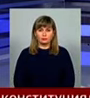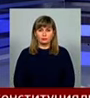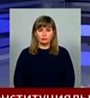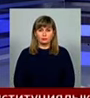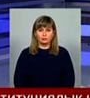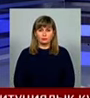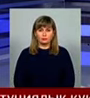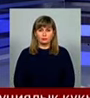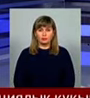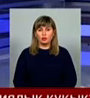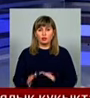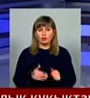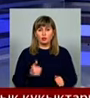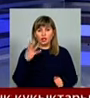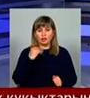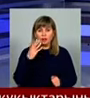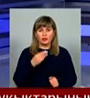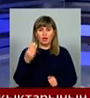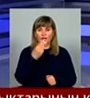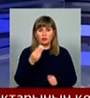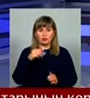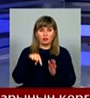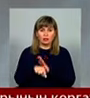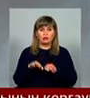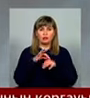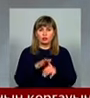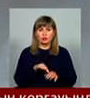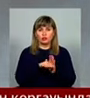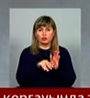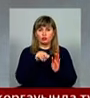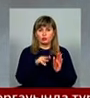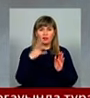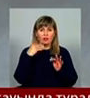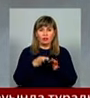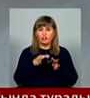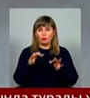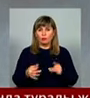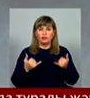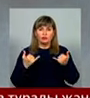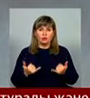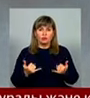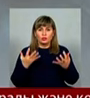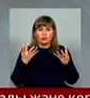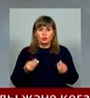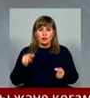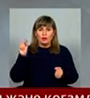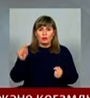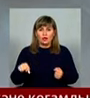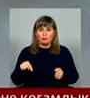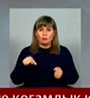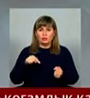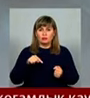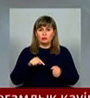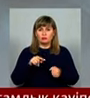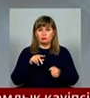Вслед за Алматы и Мангистауской областью президент страны ввел режим ЧП и в Алматинской области. С сегодняшнего дня там действует комендантский